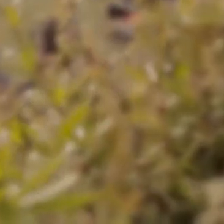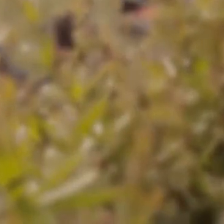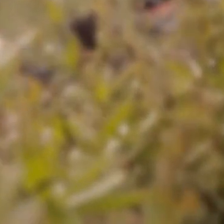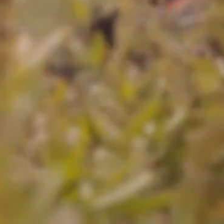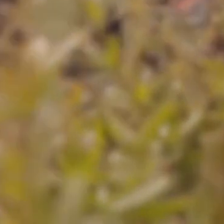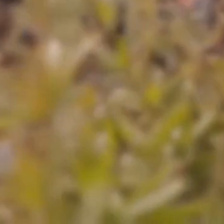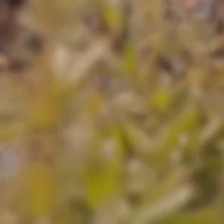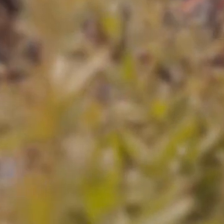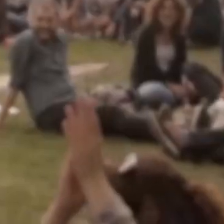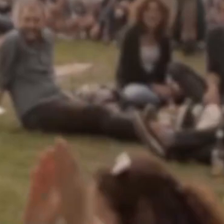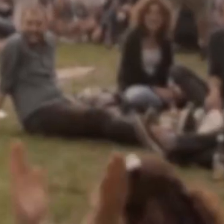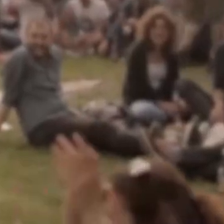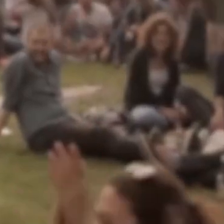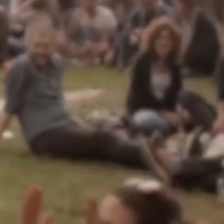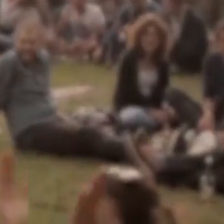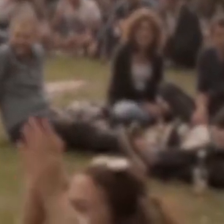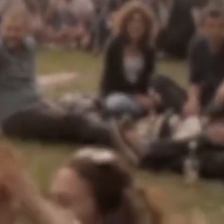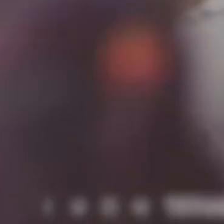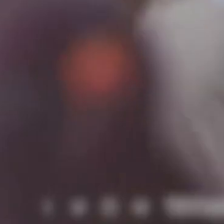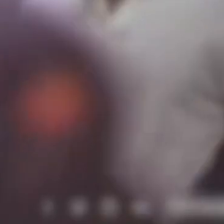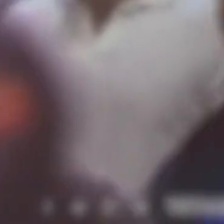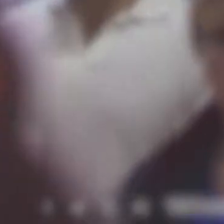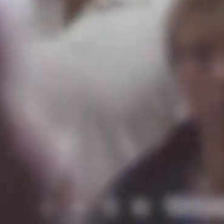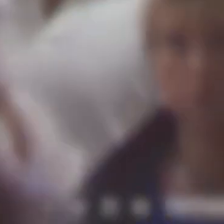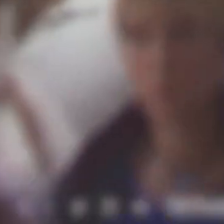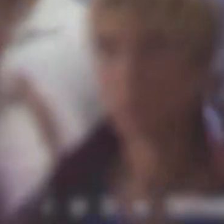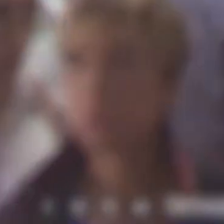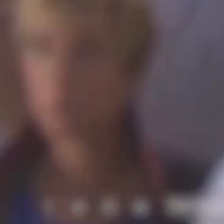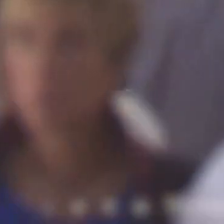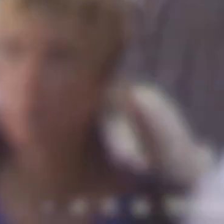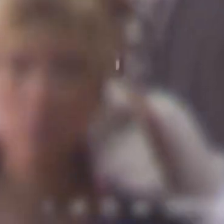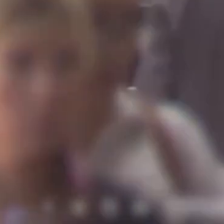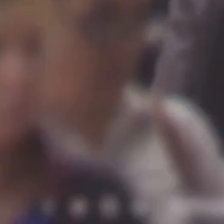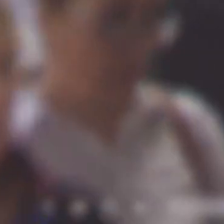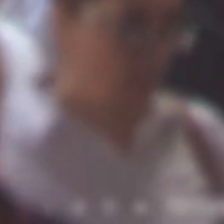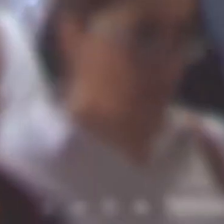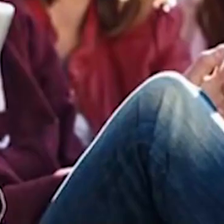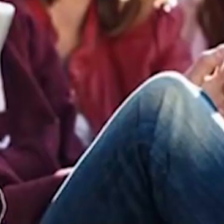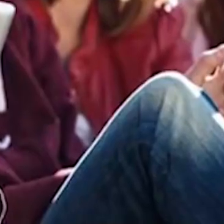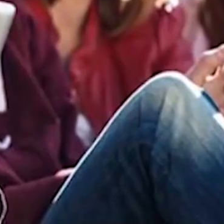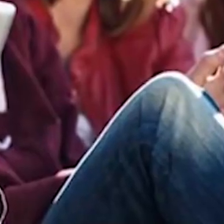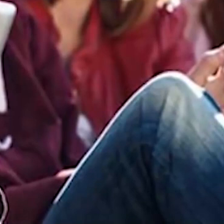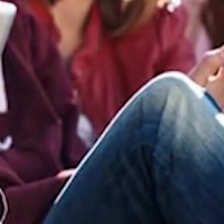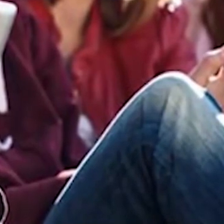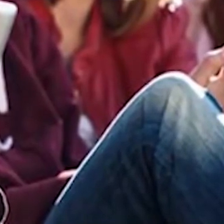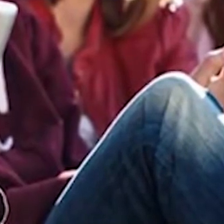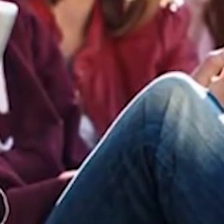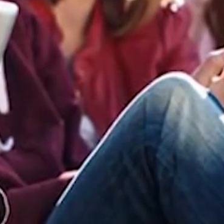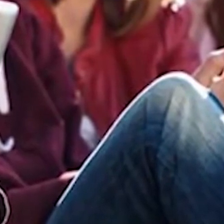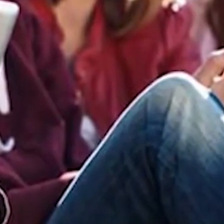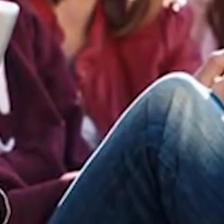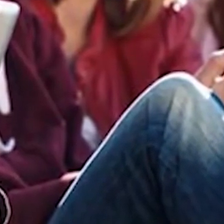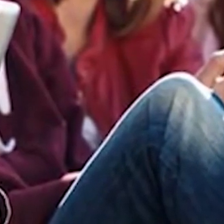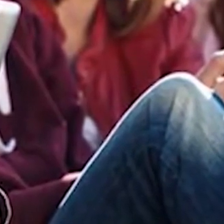15-24 yaş aralığında 13 milyona yakın genç yaşıyor ve nüfusun %15,8'ini oluşturuyor. Genç nüfusu fazla olan